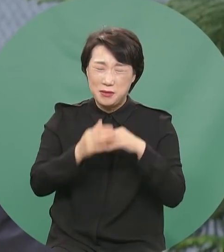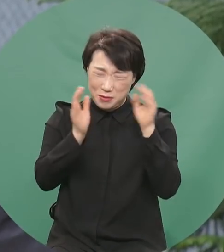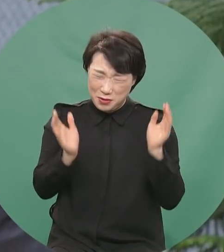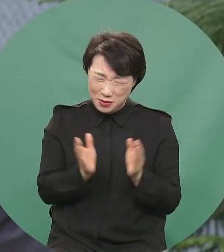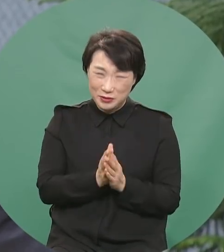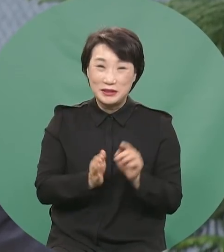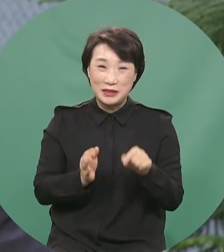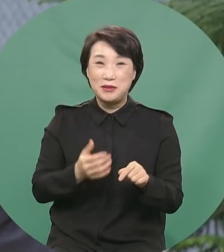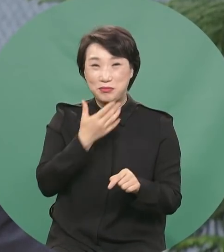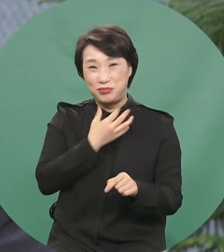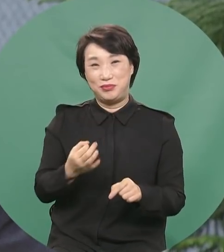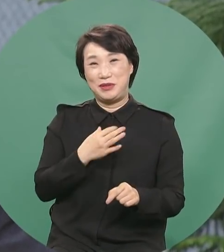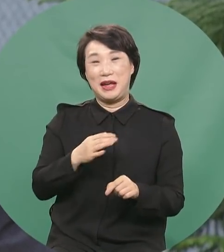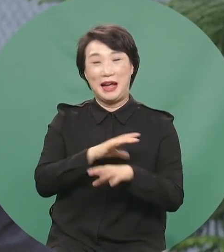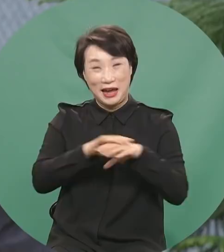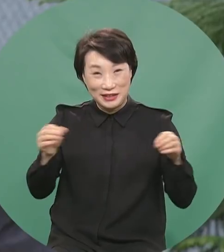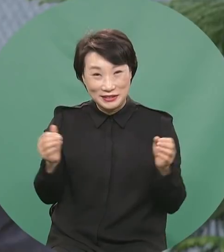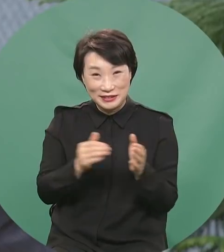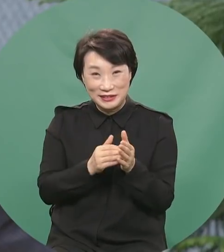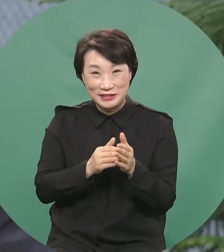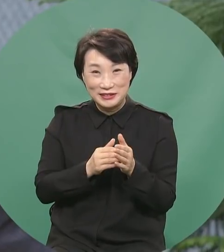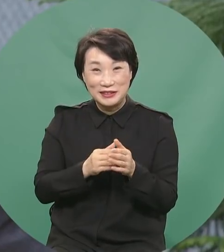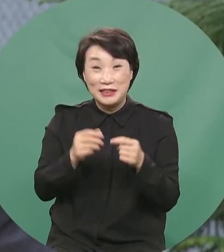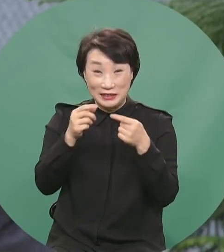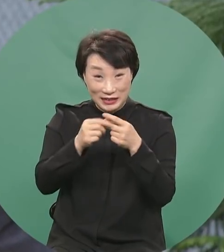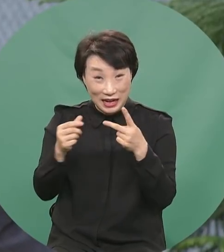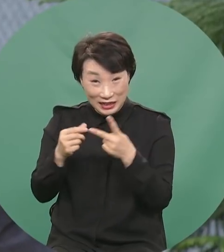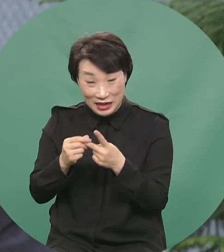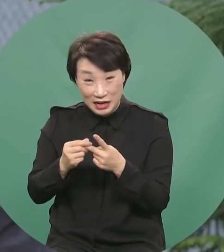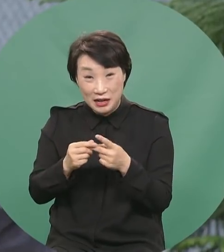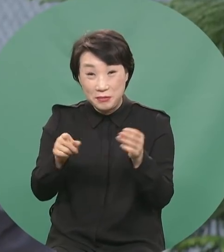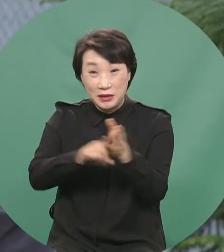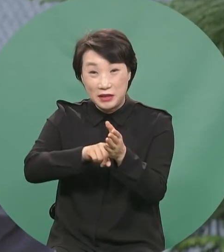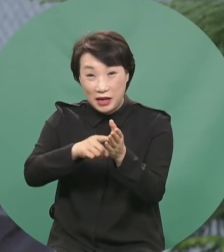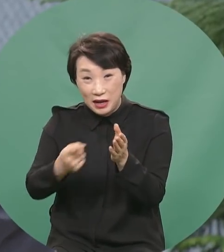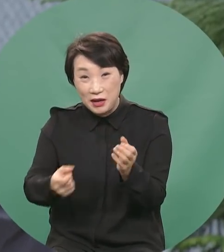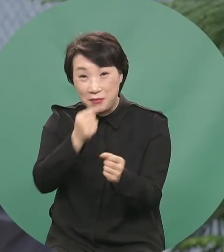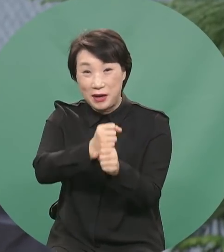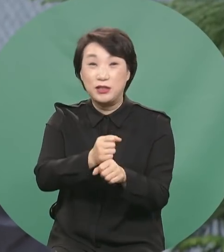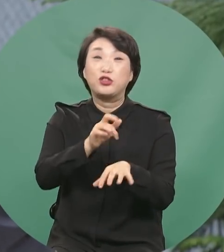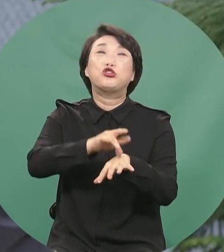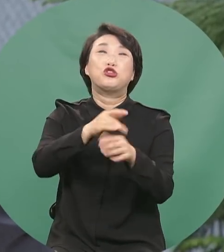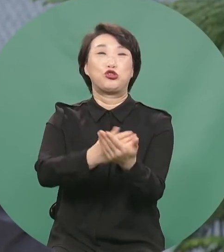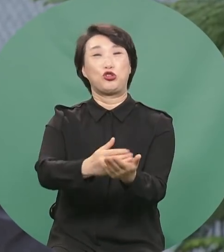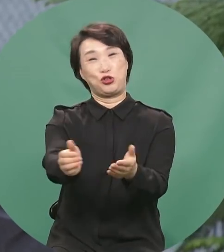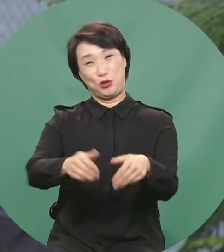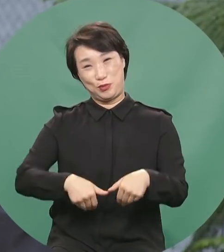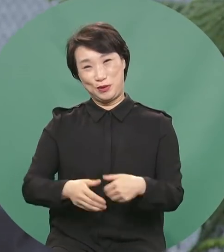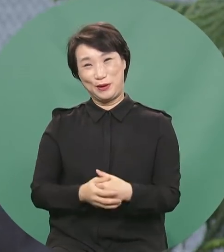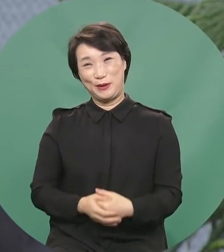불가능한 불행을 해결하고 믿음을 파괴시키는 귀신을 쫓아내버려야 합니다.